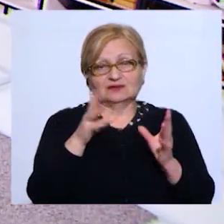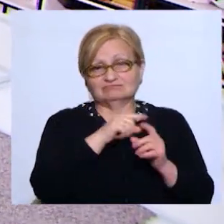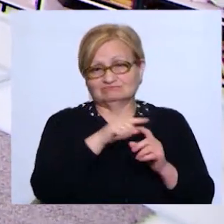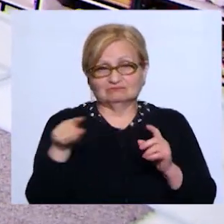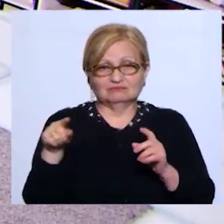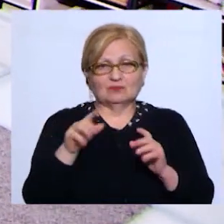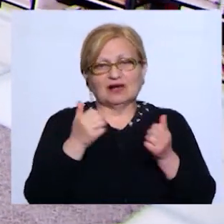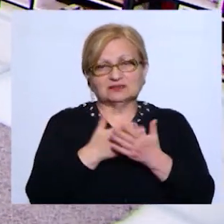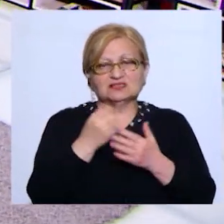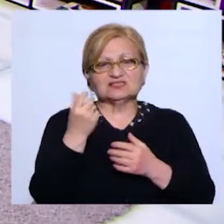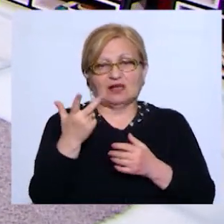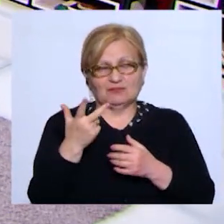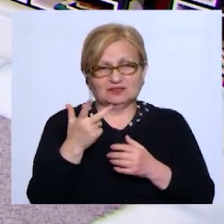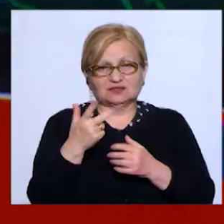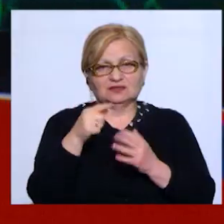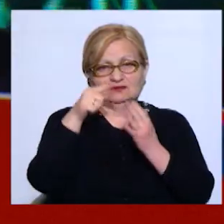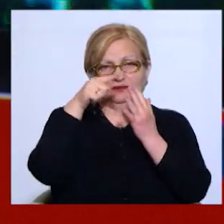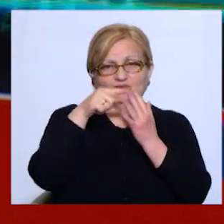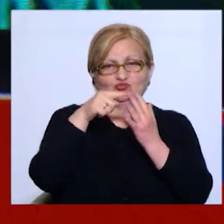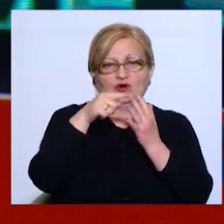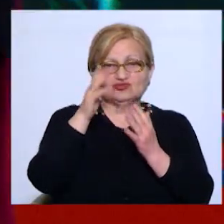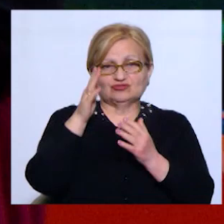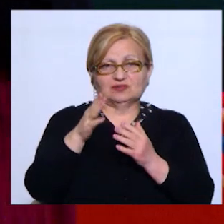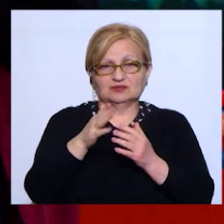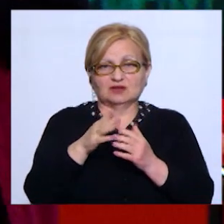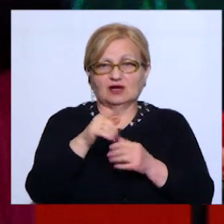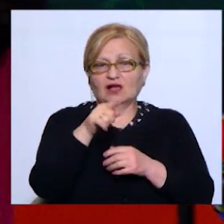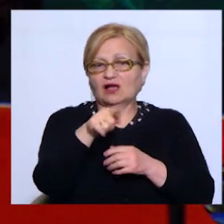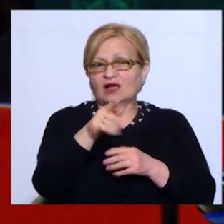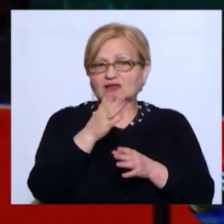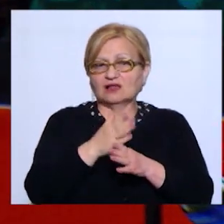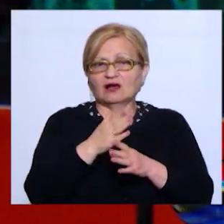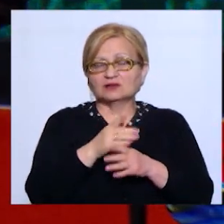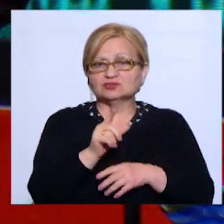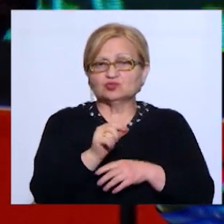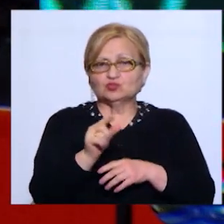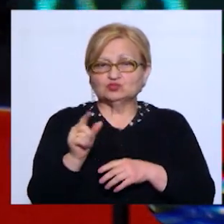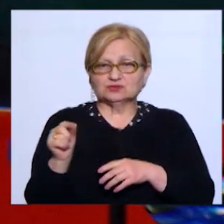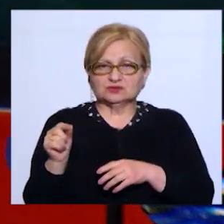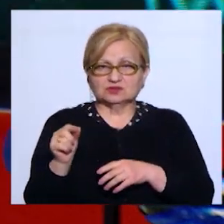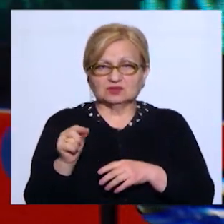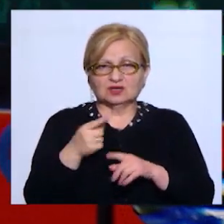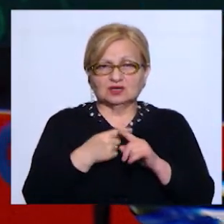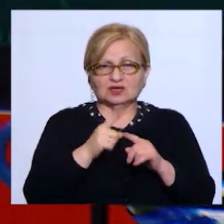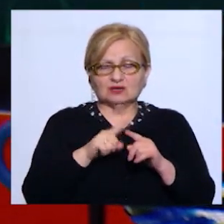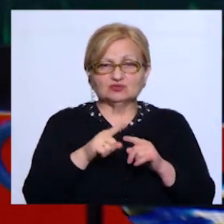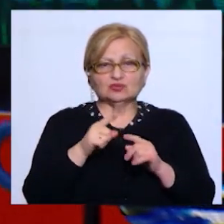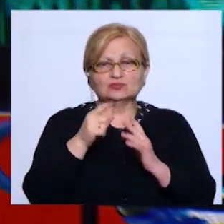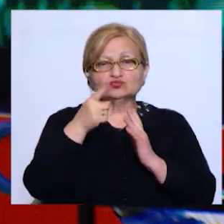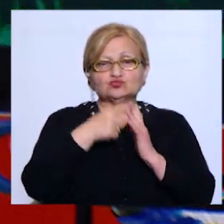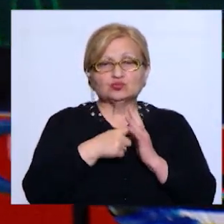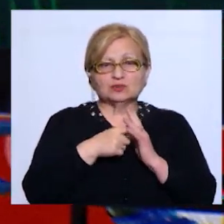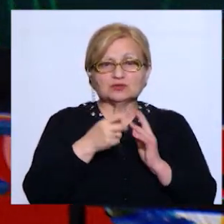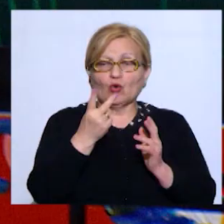კენტი რაოდენობა მონაცემების, მაშინ შუა მონაცემი არის მონაცემების მედიანა. მაგრამ ამ შემთხვევაში ჩვენ გვაქვს ლუწი რაოდენობა მონაცემების. ამიტომ შუა ორ